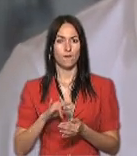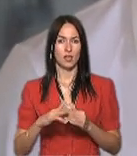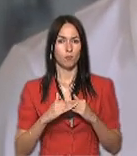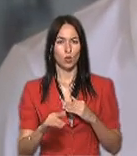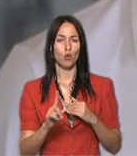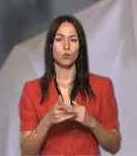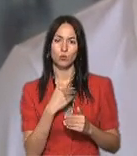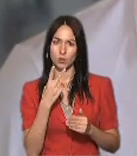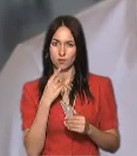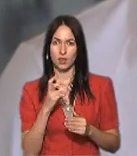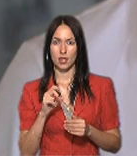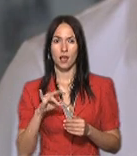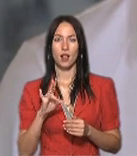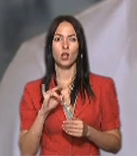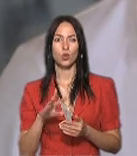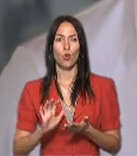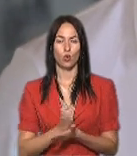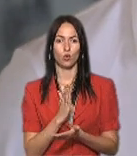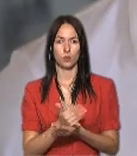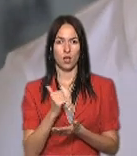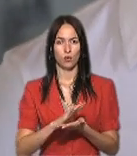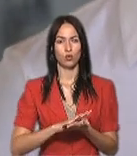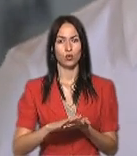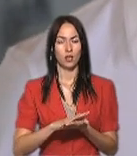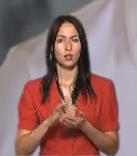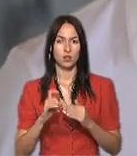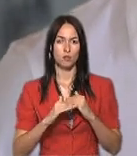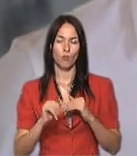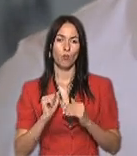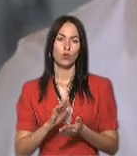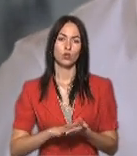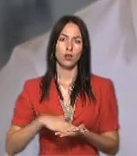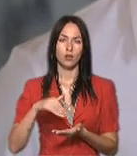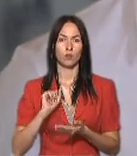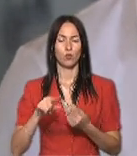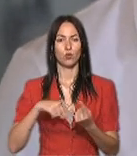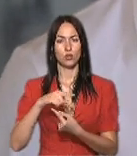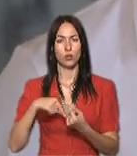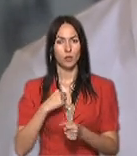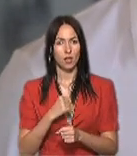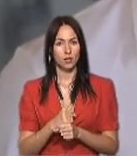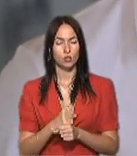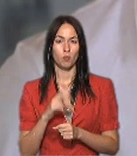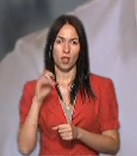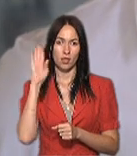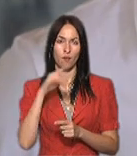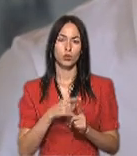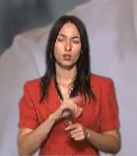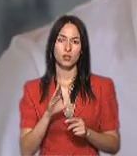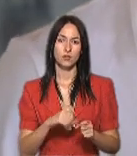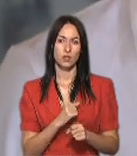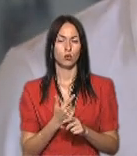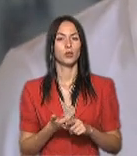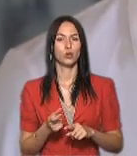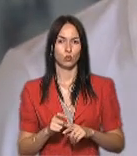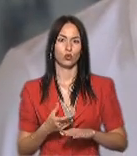що ми звикли на лінолеумі. Є гарне тертя з підлогою. Можна відштовхуватися, можна обертання зробити, то на воді все це зробити, ну,